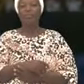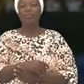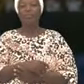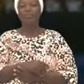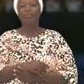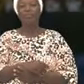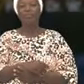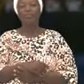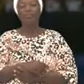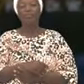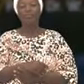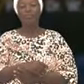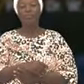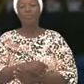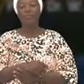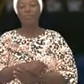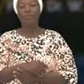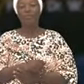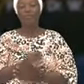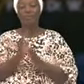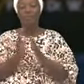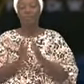prêts patois